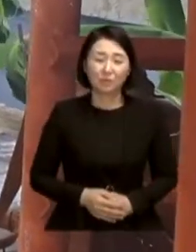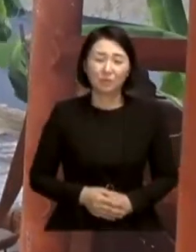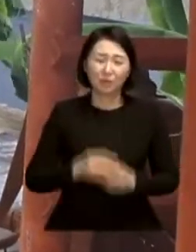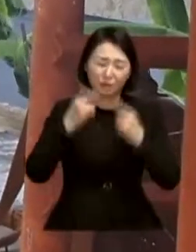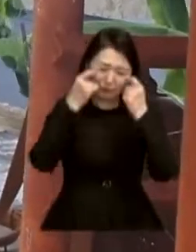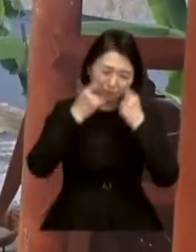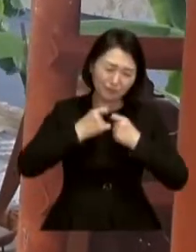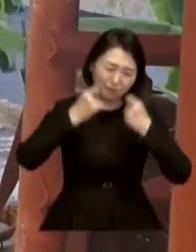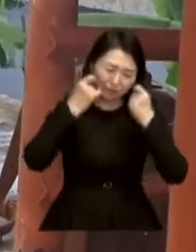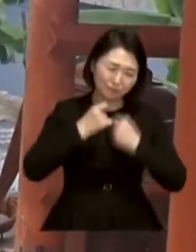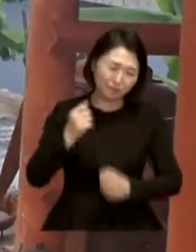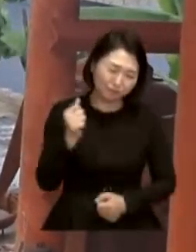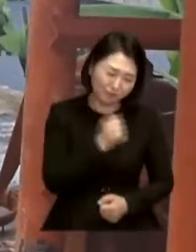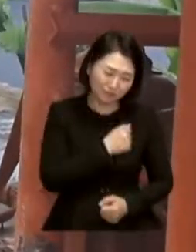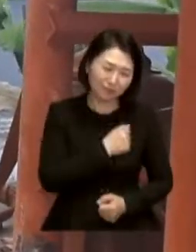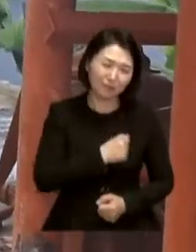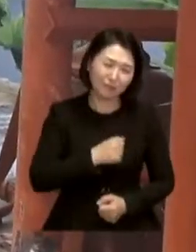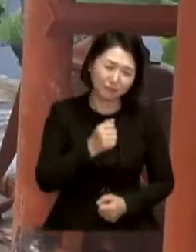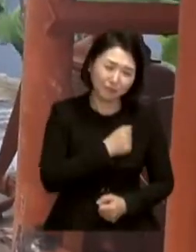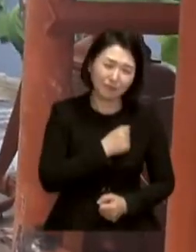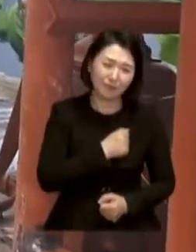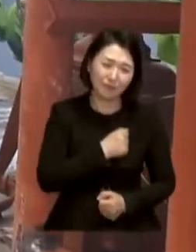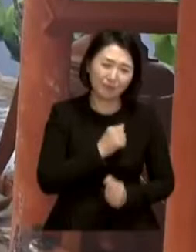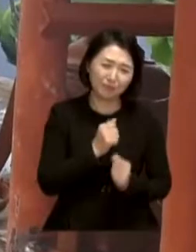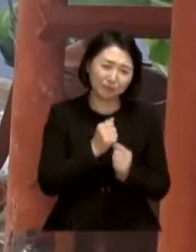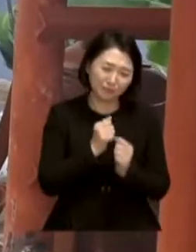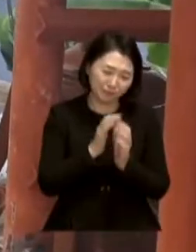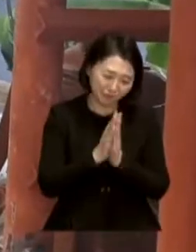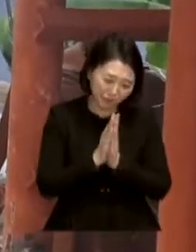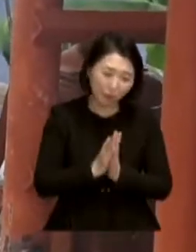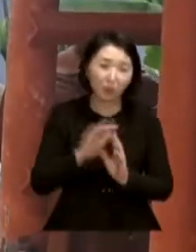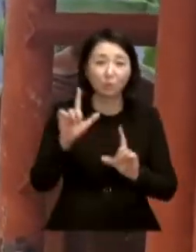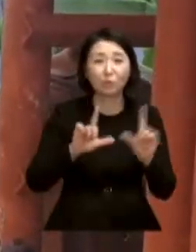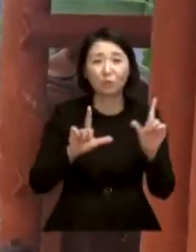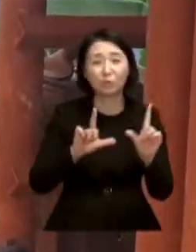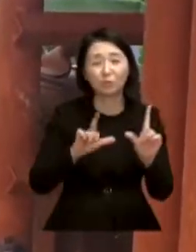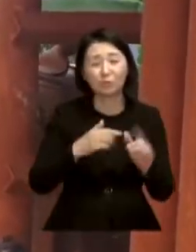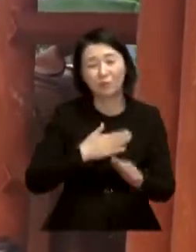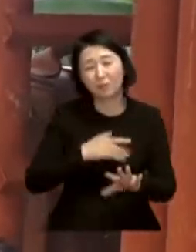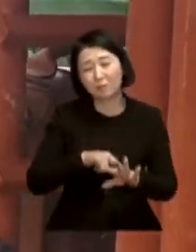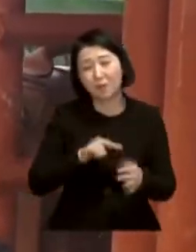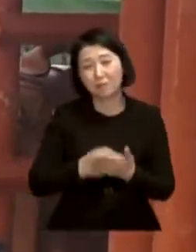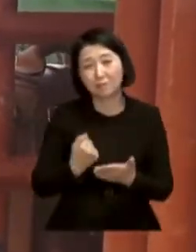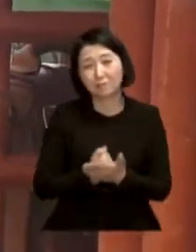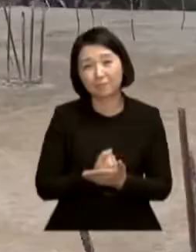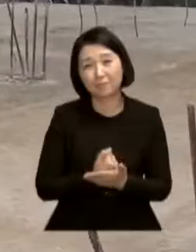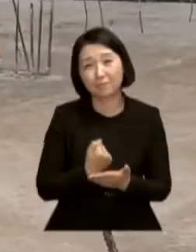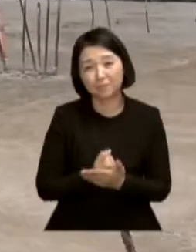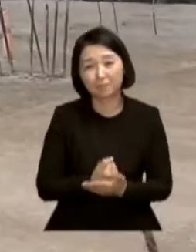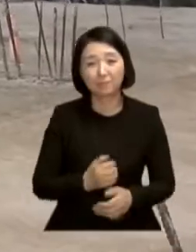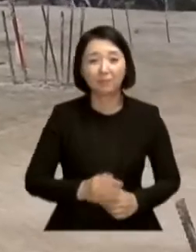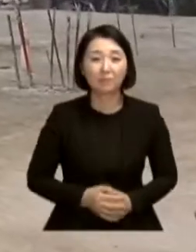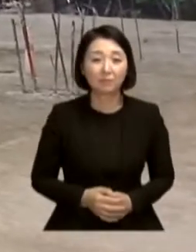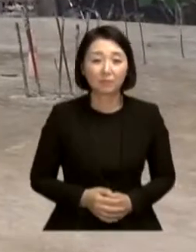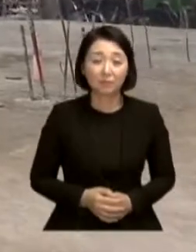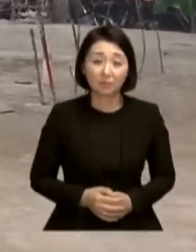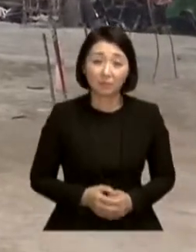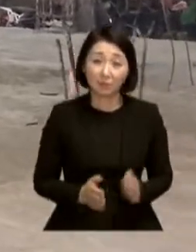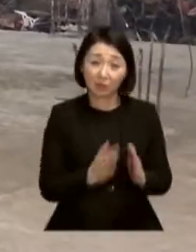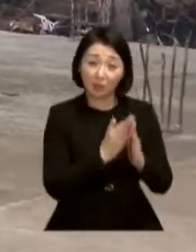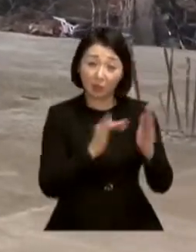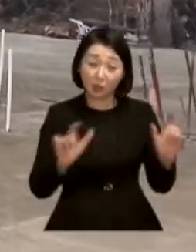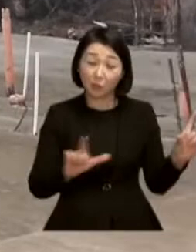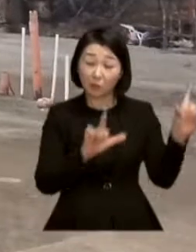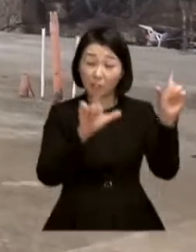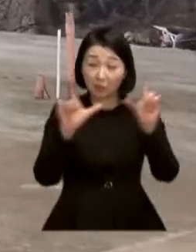통곡을 하면서 울으시면서 기도하시는 모습에 저희들의 가슴이 너무 많이 아팠습니다. 온 가족이